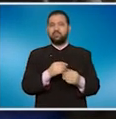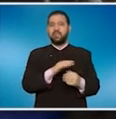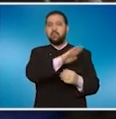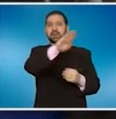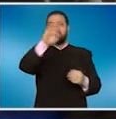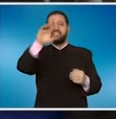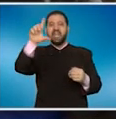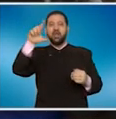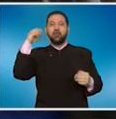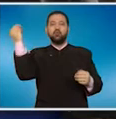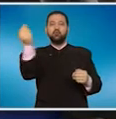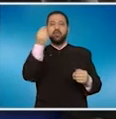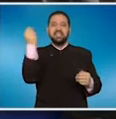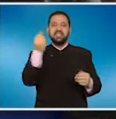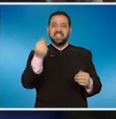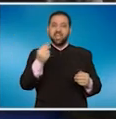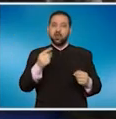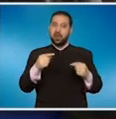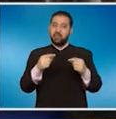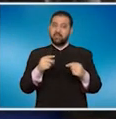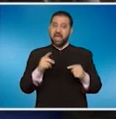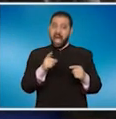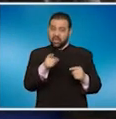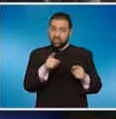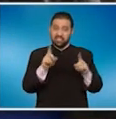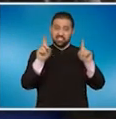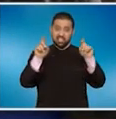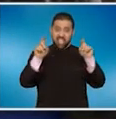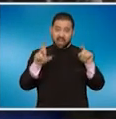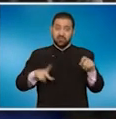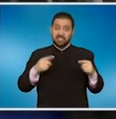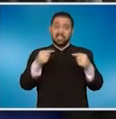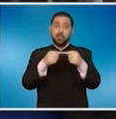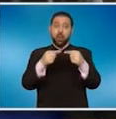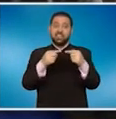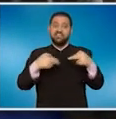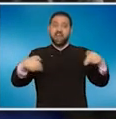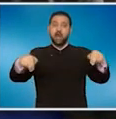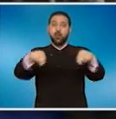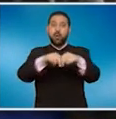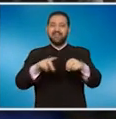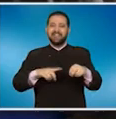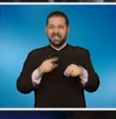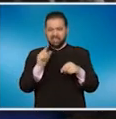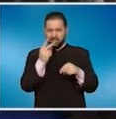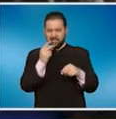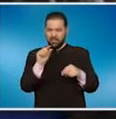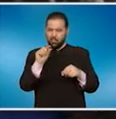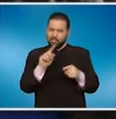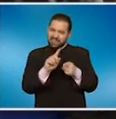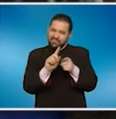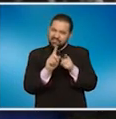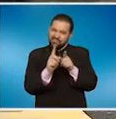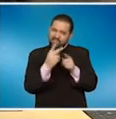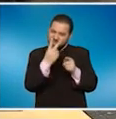cerești. Adică noi ne uităm pentru cele cerești, dar ei sunt împotriva noastră, aceste duhuri. Deci sensul este puțin altfel decât îl